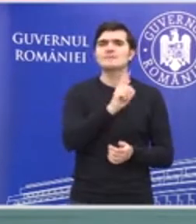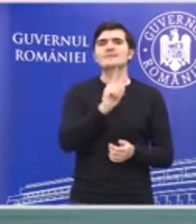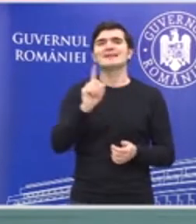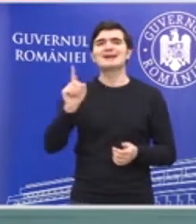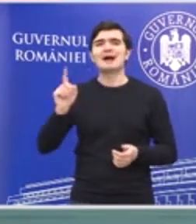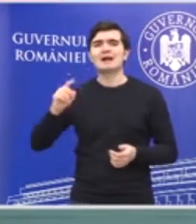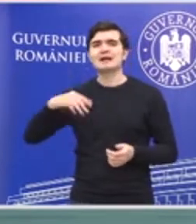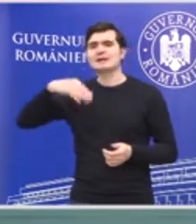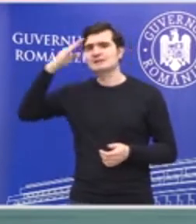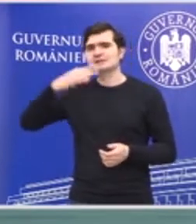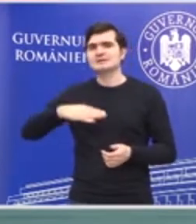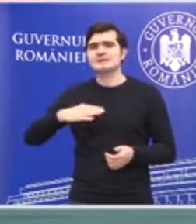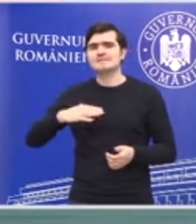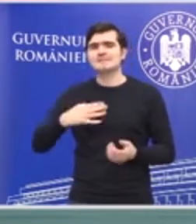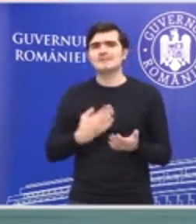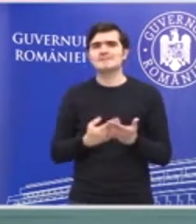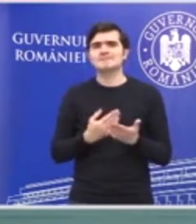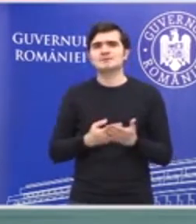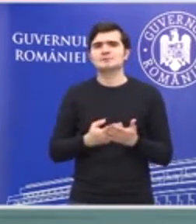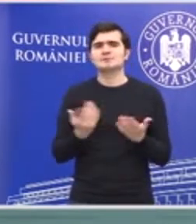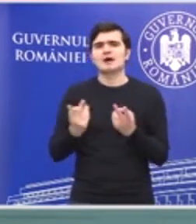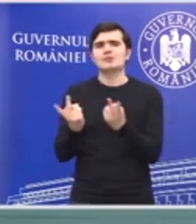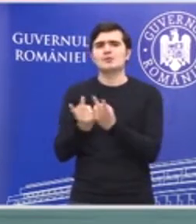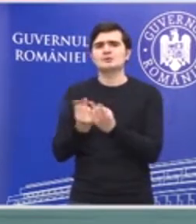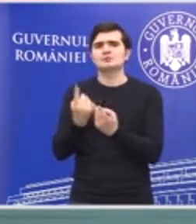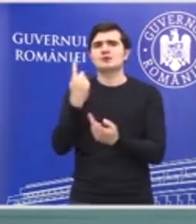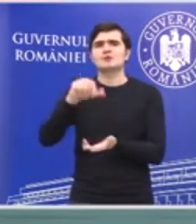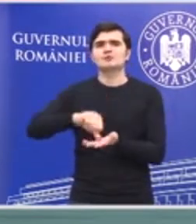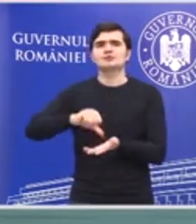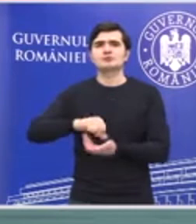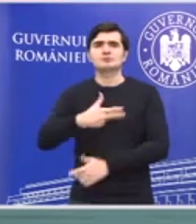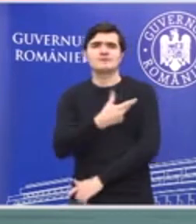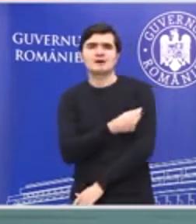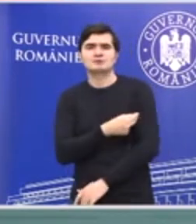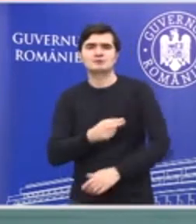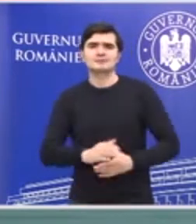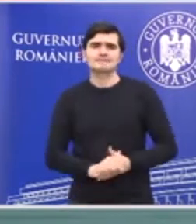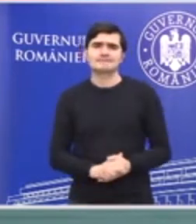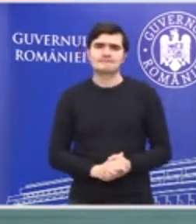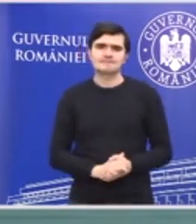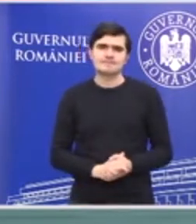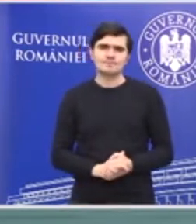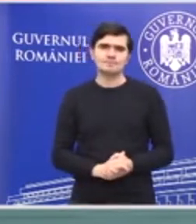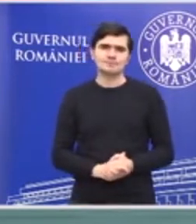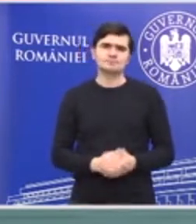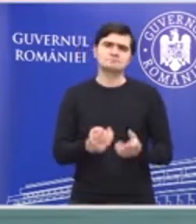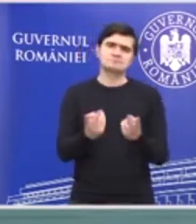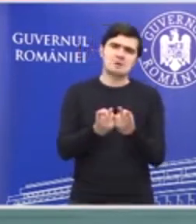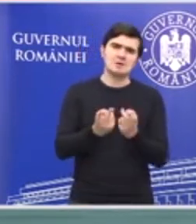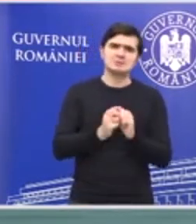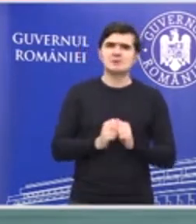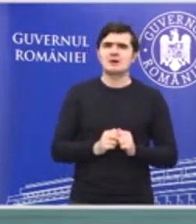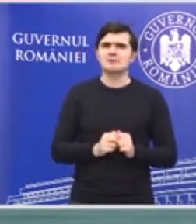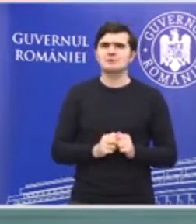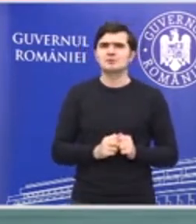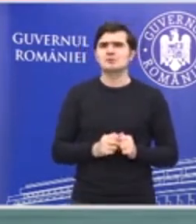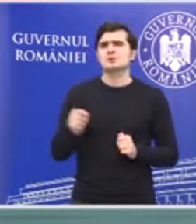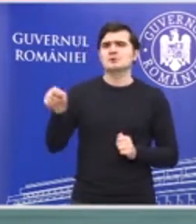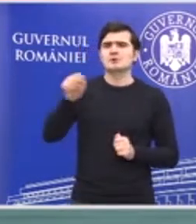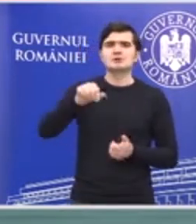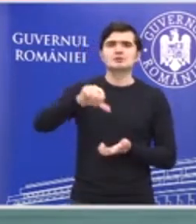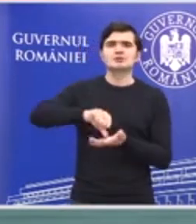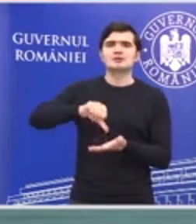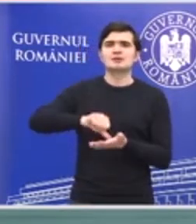zi pentru care corespunde unui centru de vaccinare. De asemenea, în centrele